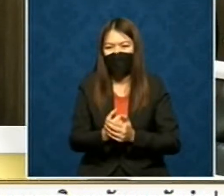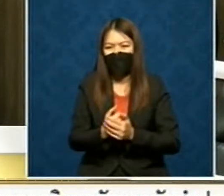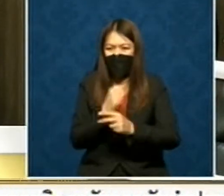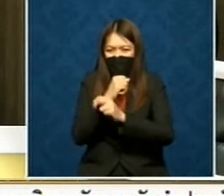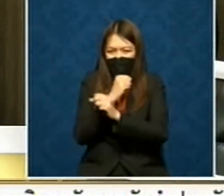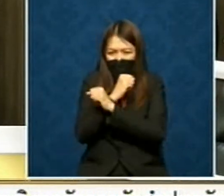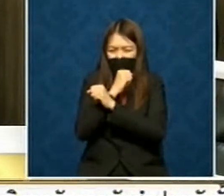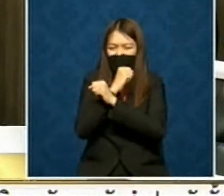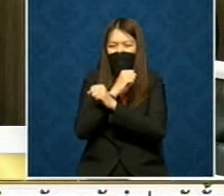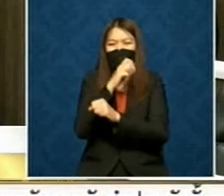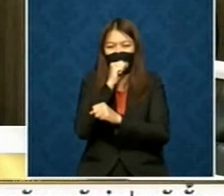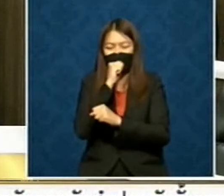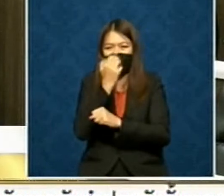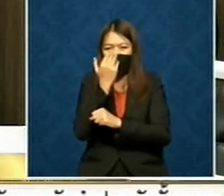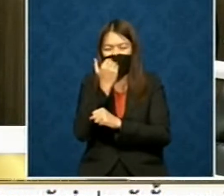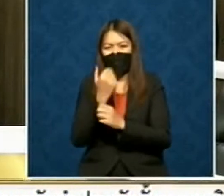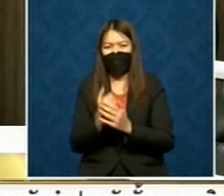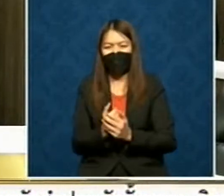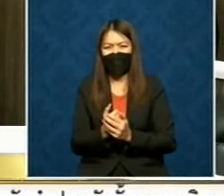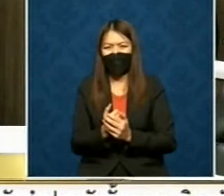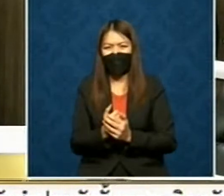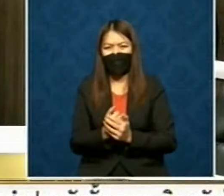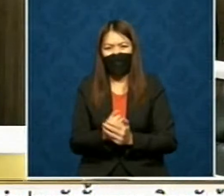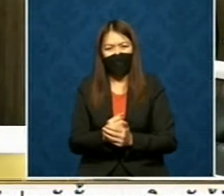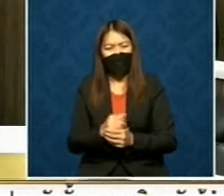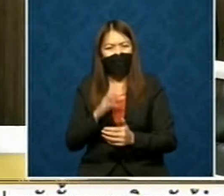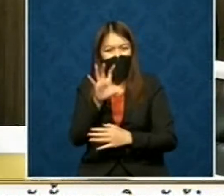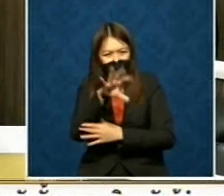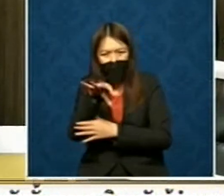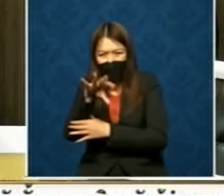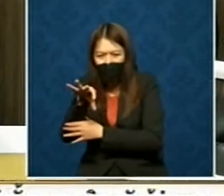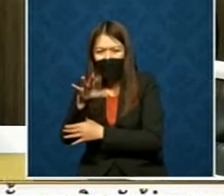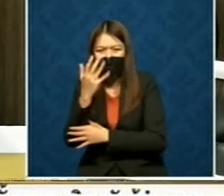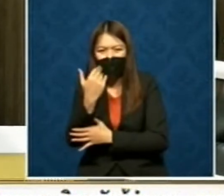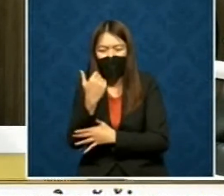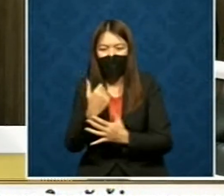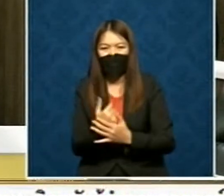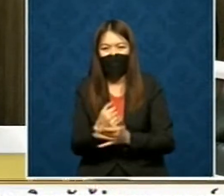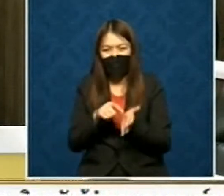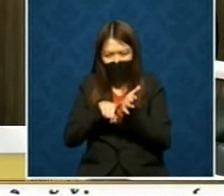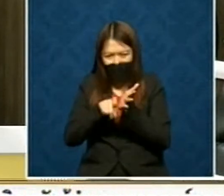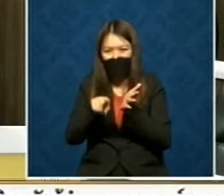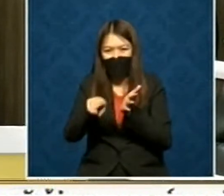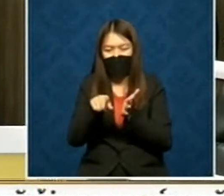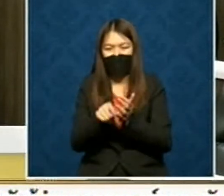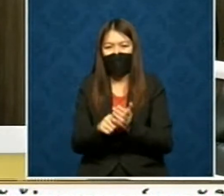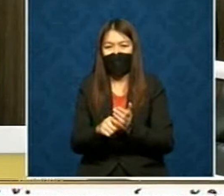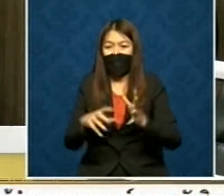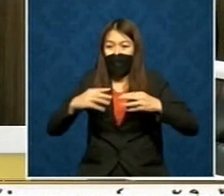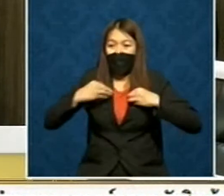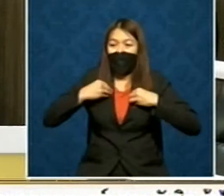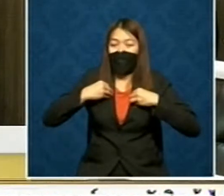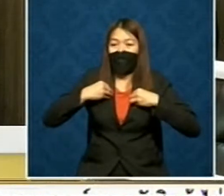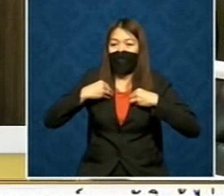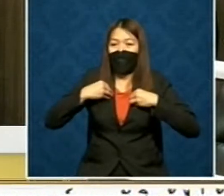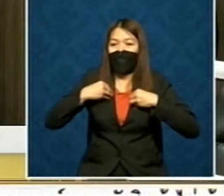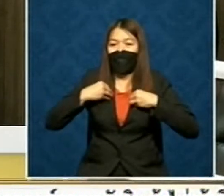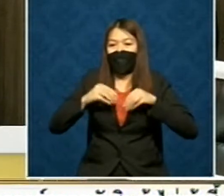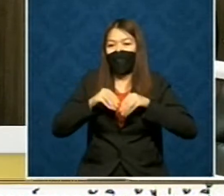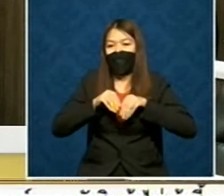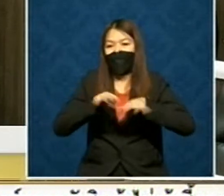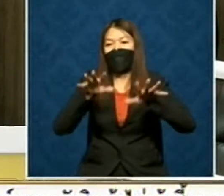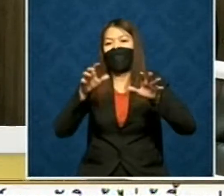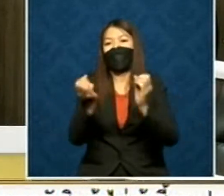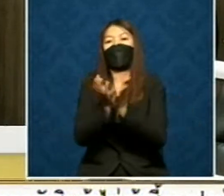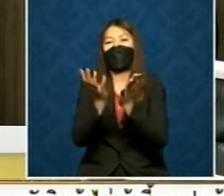กันักันหนาแลวมเลนละครอะไร มเปนละครที่ไม่มใครเชื่อนะคร ท่ประทานเพรสุท้ายกวาจะมายอมรักัน ก็ทำเสียไม่